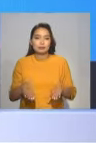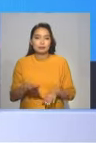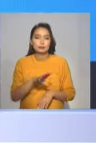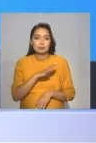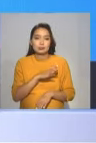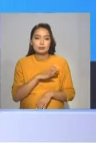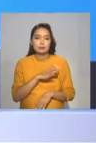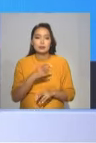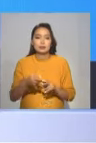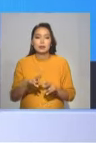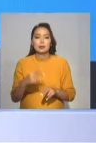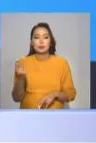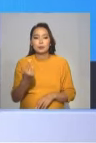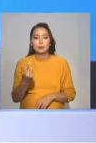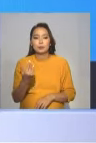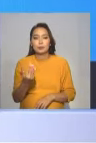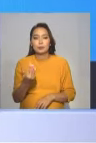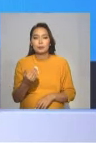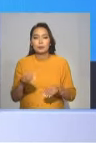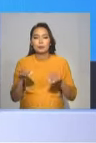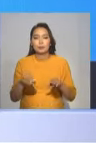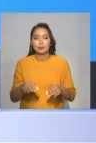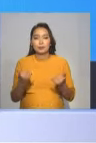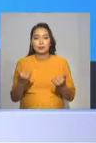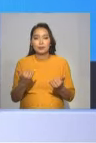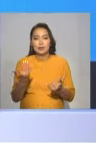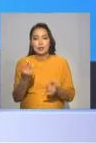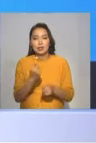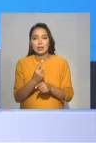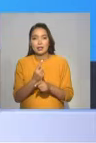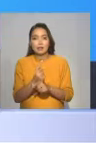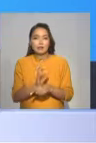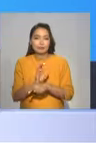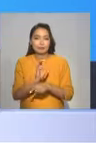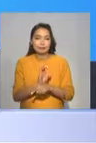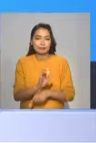Это первое, принять приказ по ограничению вывоза автотранспорта.